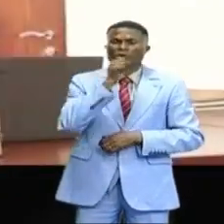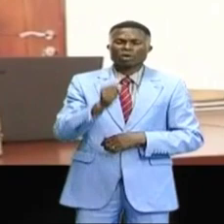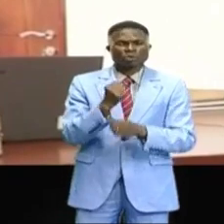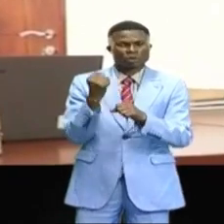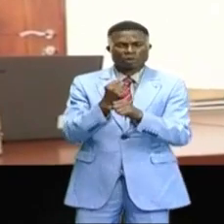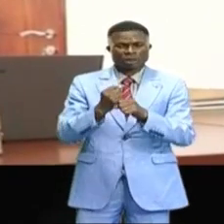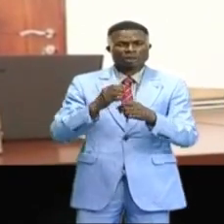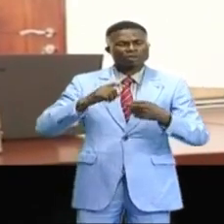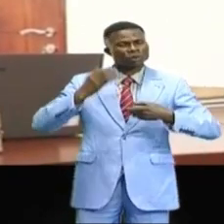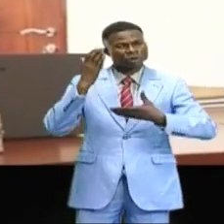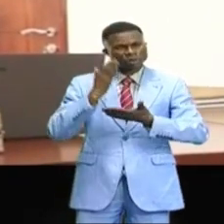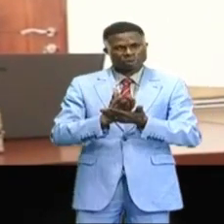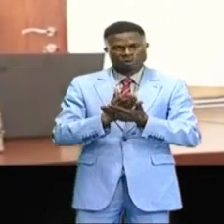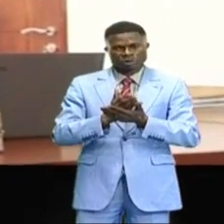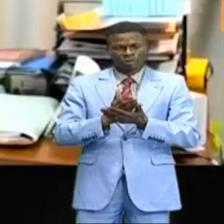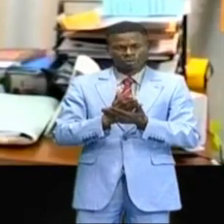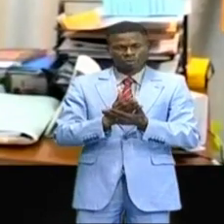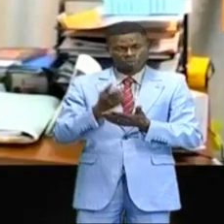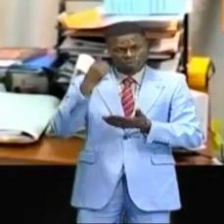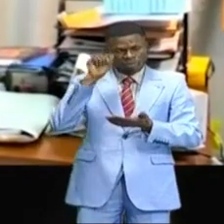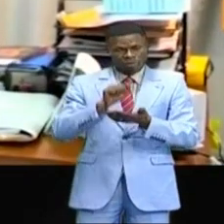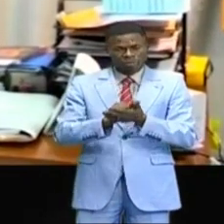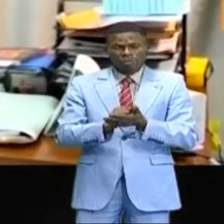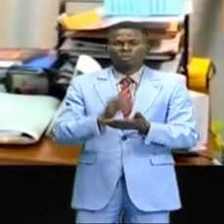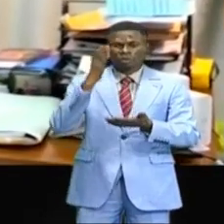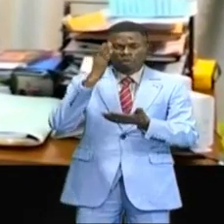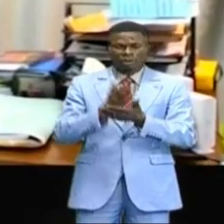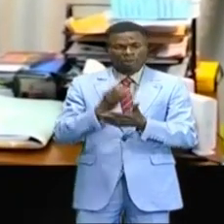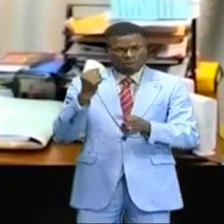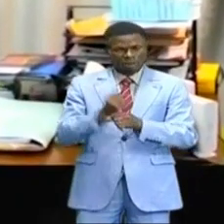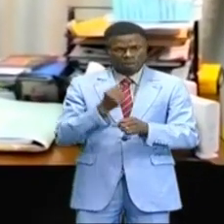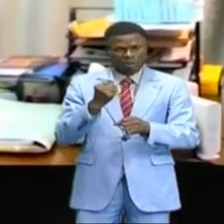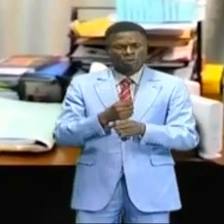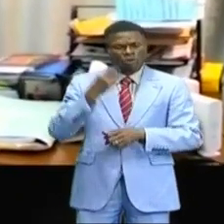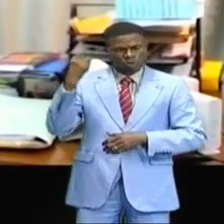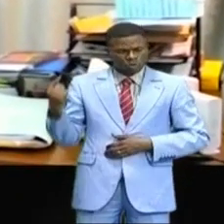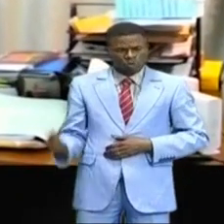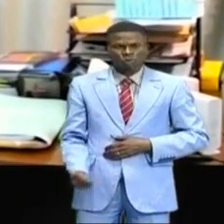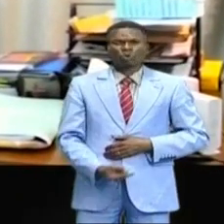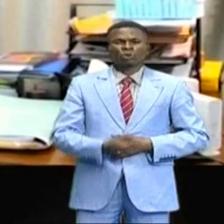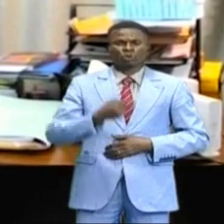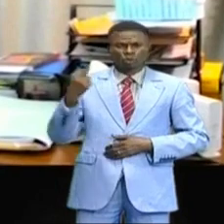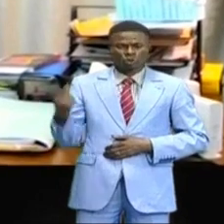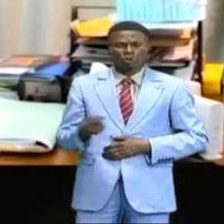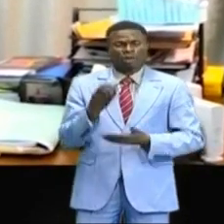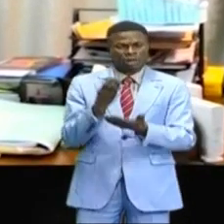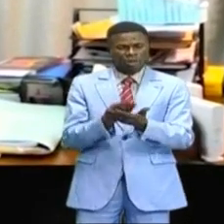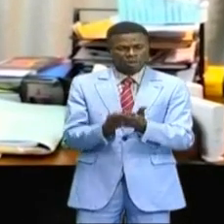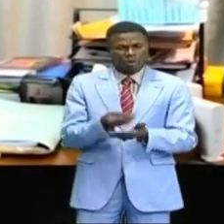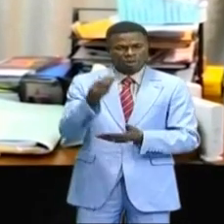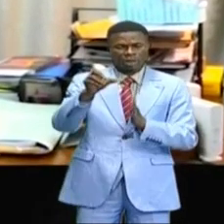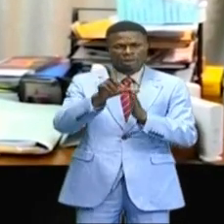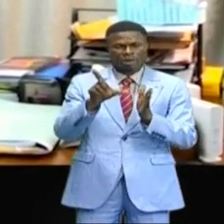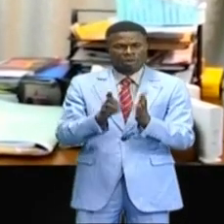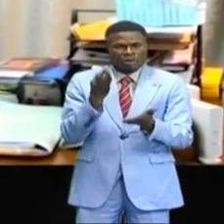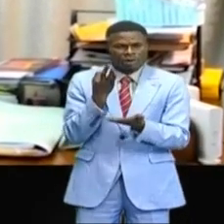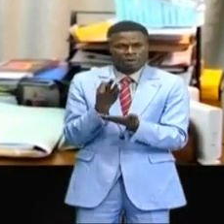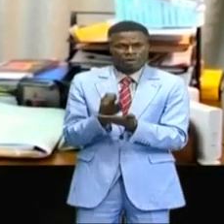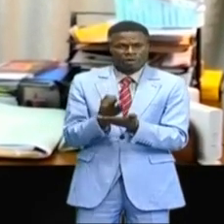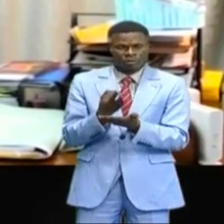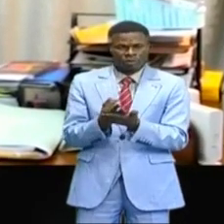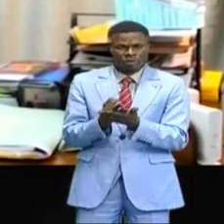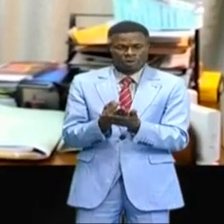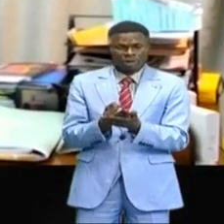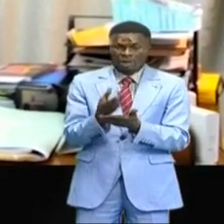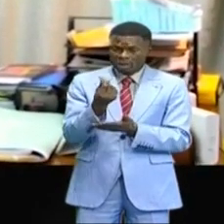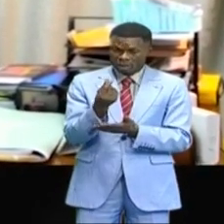retraite. Pour cela, la retraite devra être régulièrement budgétisée dans la loi des finances et